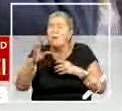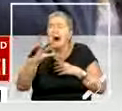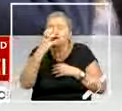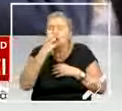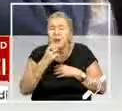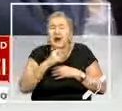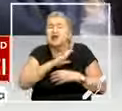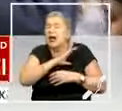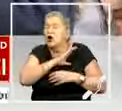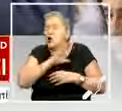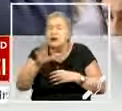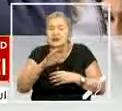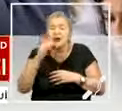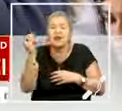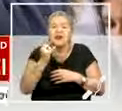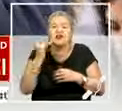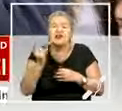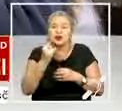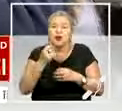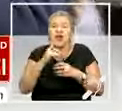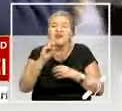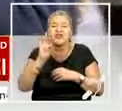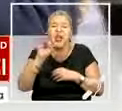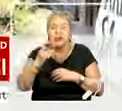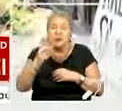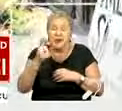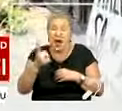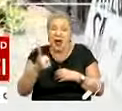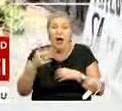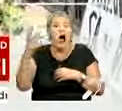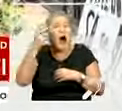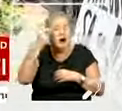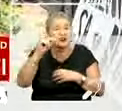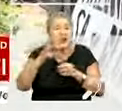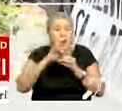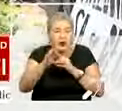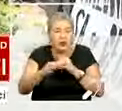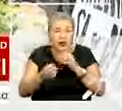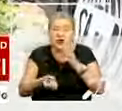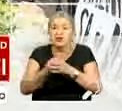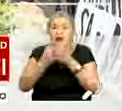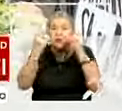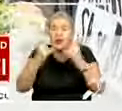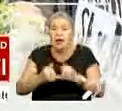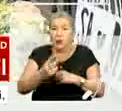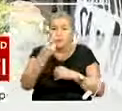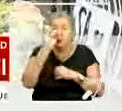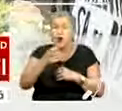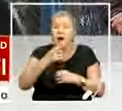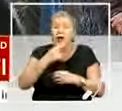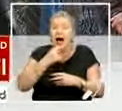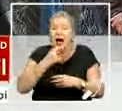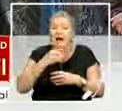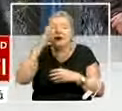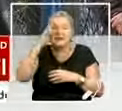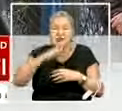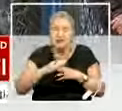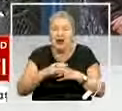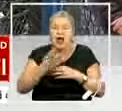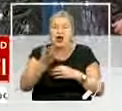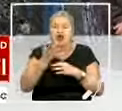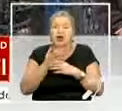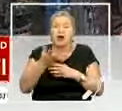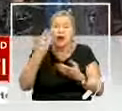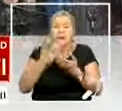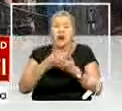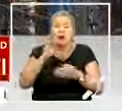și groaznice din istoria Serbiei și a anunțat și câteva măsuri. Începând de acum, timp de 2 ani de zile, toate cererile pentru permise